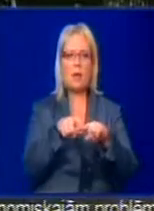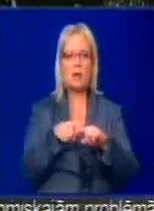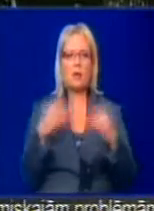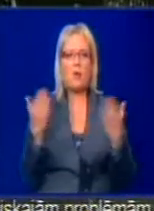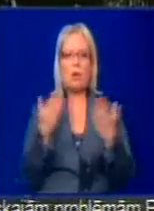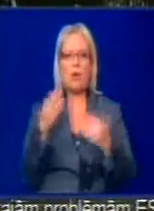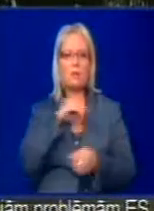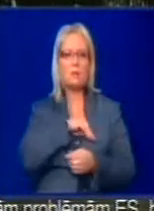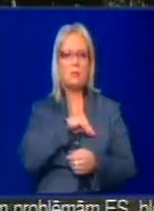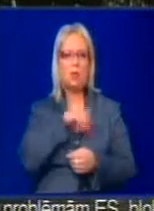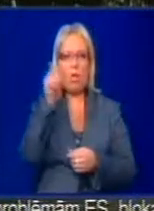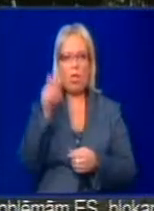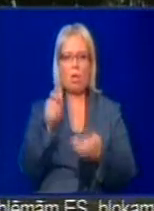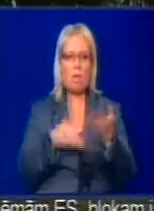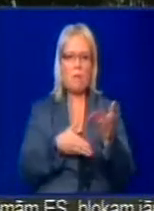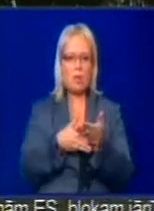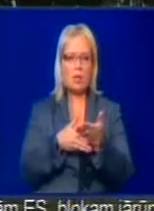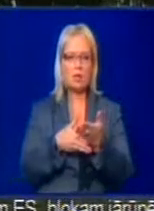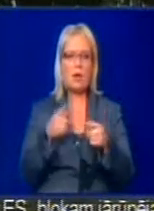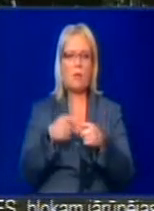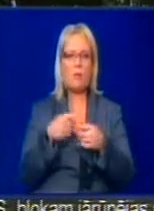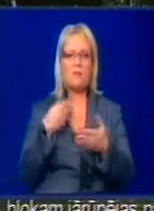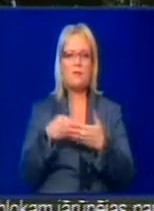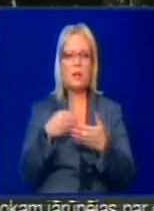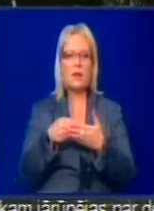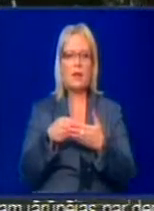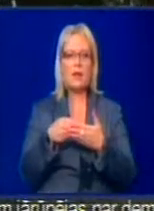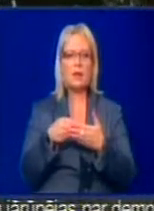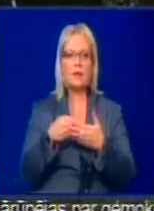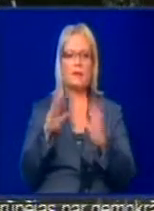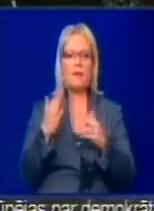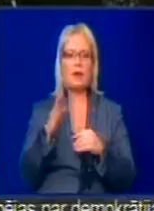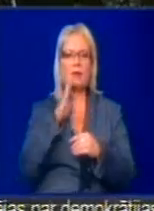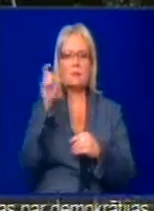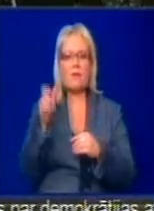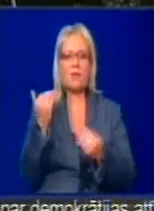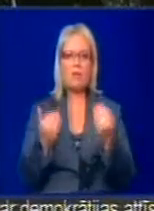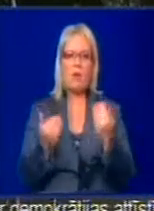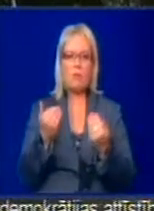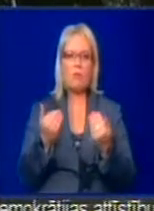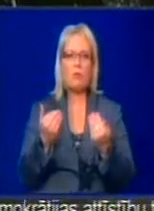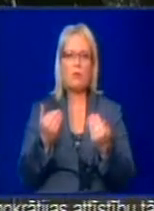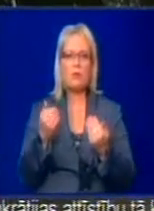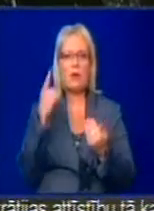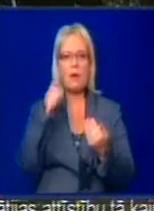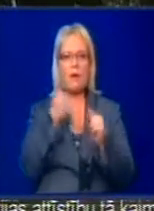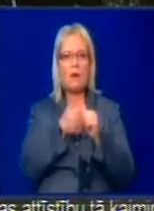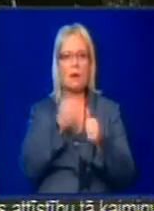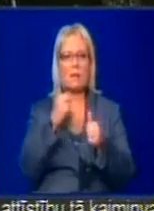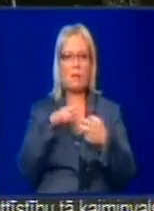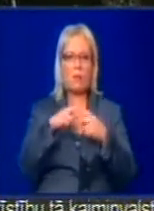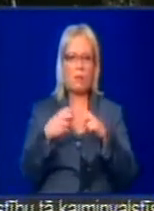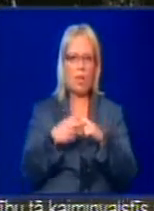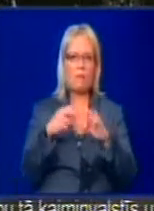kādas psihologa palīdzība un arī izvērtējas izmetrašu interesēs, vai viņai nav kādas, varbūt, garīga rakstura